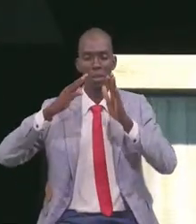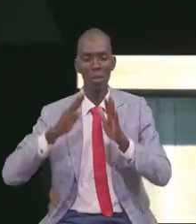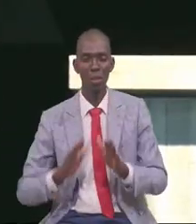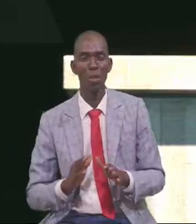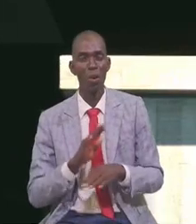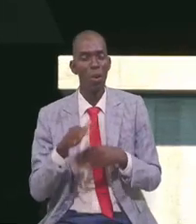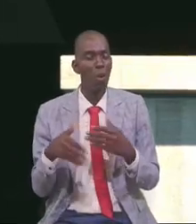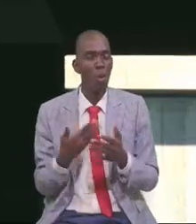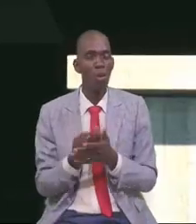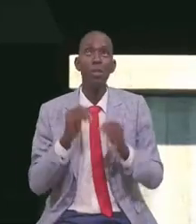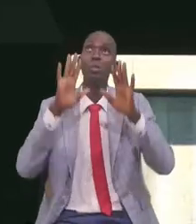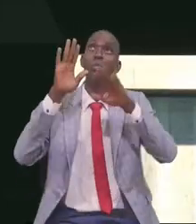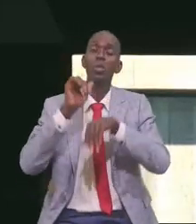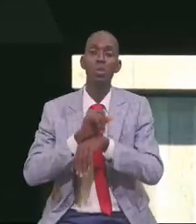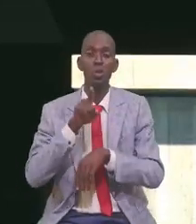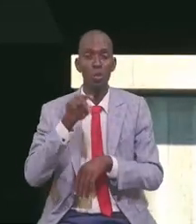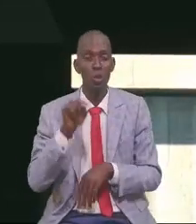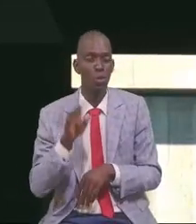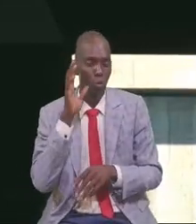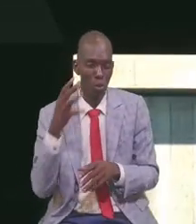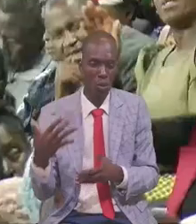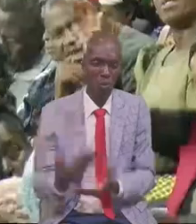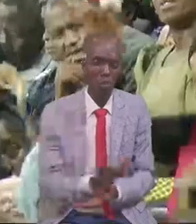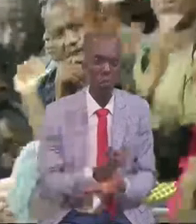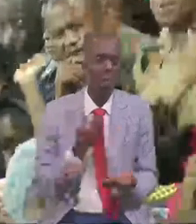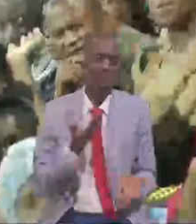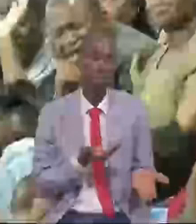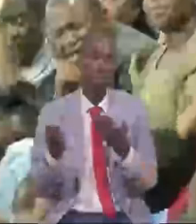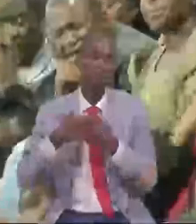as besoin, tu rentreras avec ça au nom de Jésus.